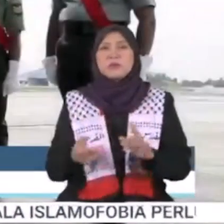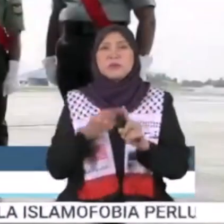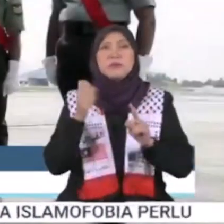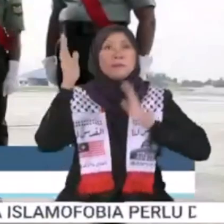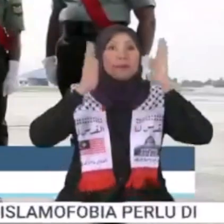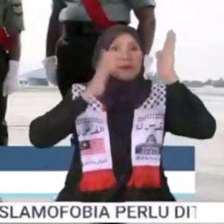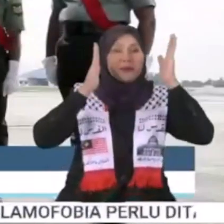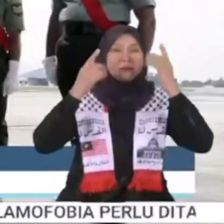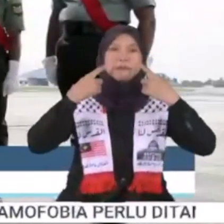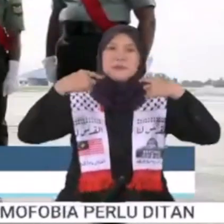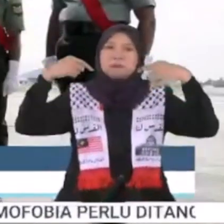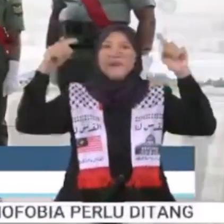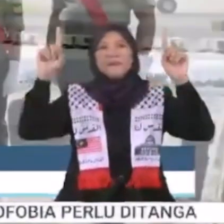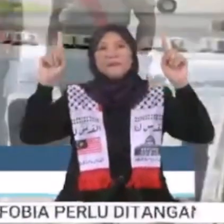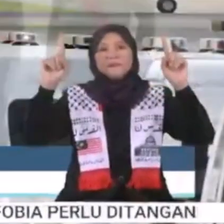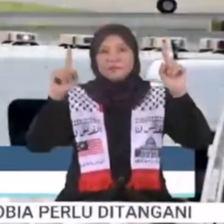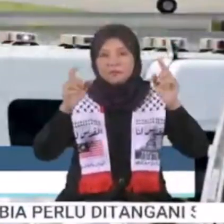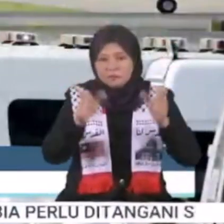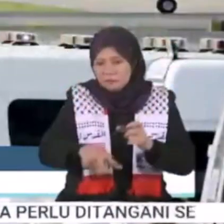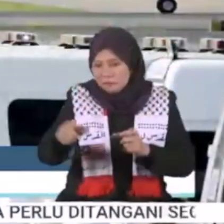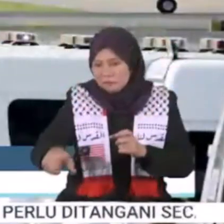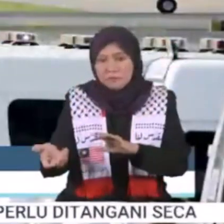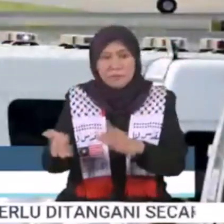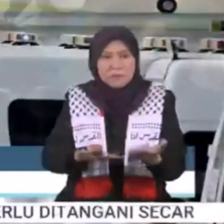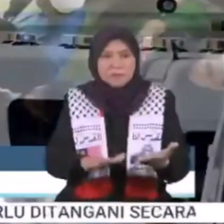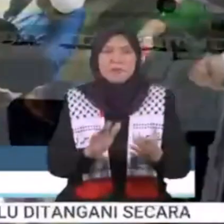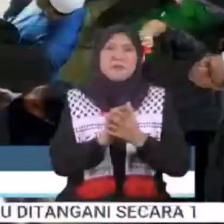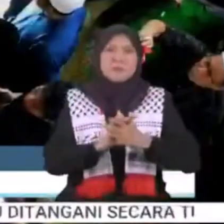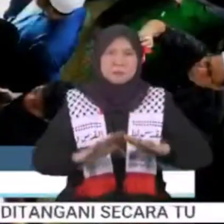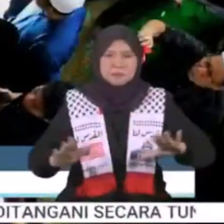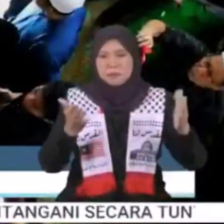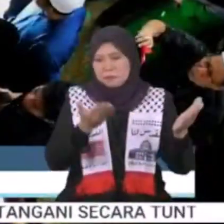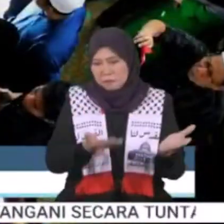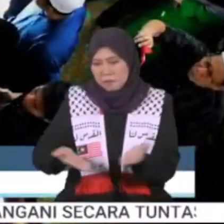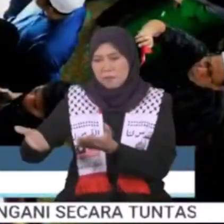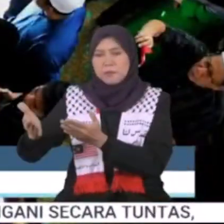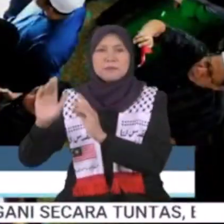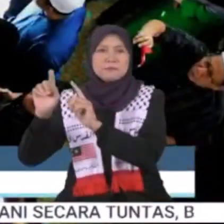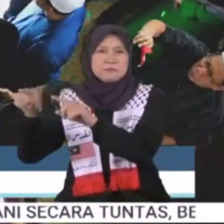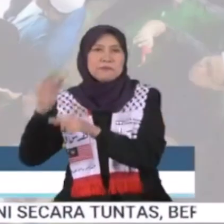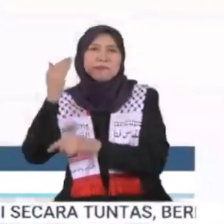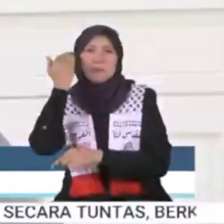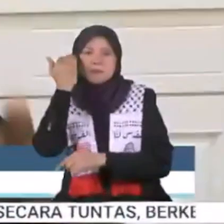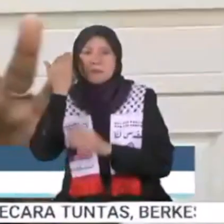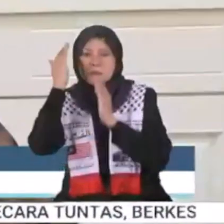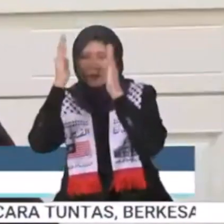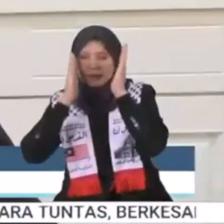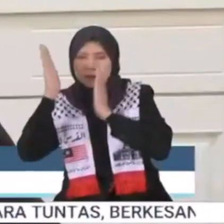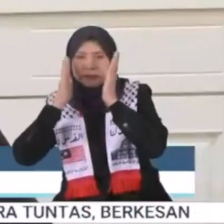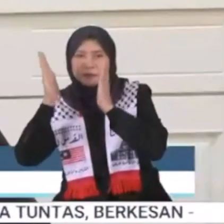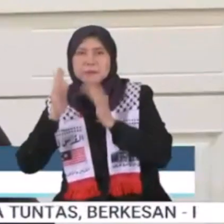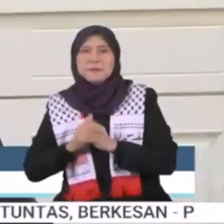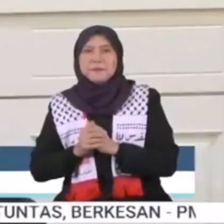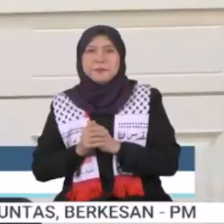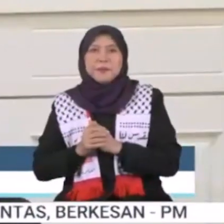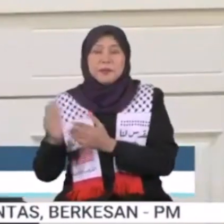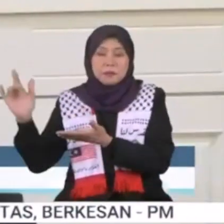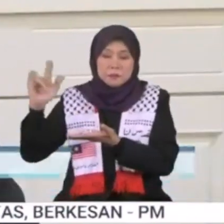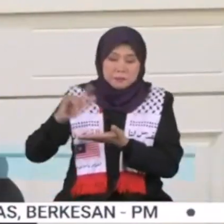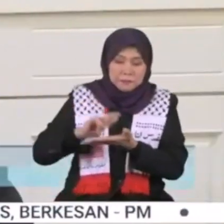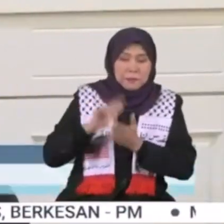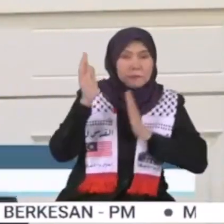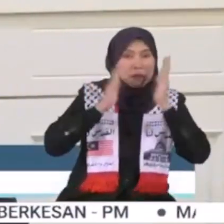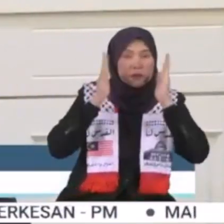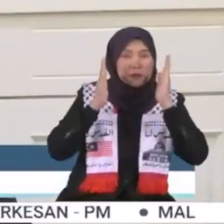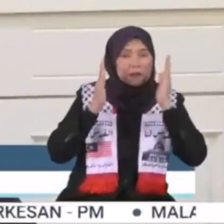dari Malaysia berjaya dikenal pasti dan selamat dibawa pulang ke tanah air. Sampai di Malaysia,